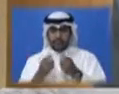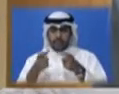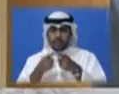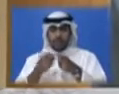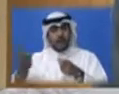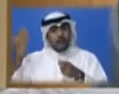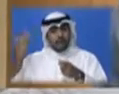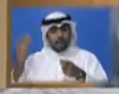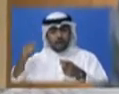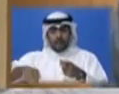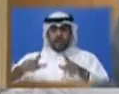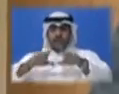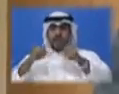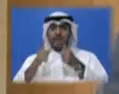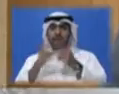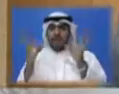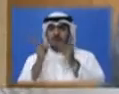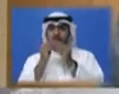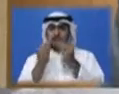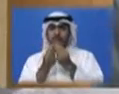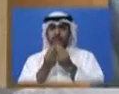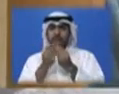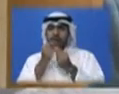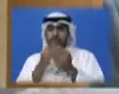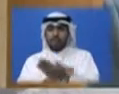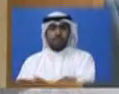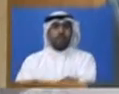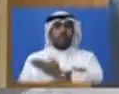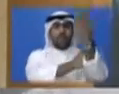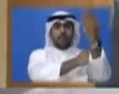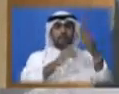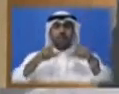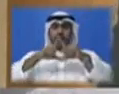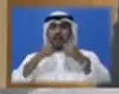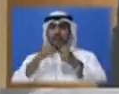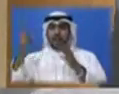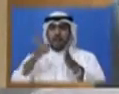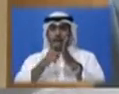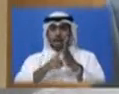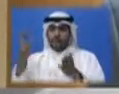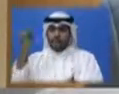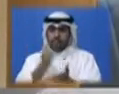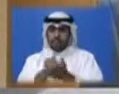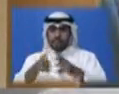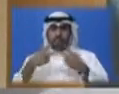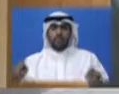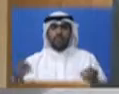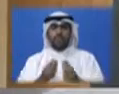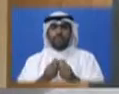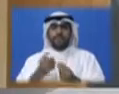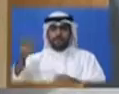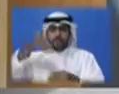الاجتماعات السابقة اللجنة المصغرة، ورفعنا توصيات إلى اللجنة التنفيذية للاتحاد البرلمان